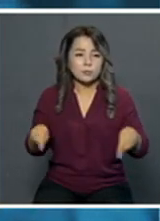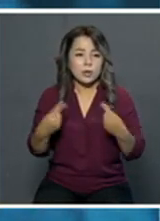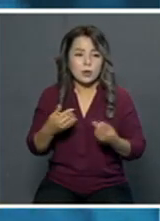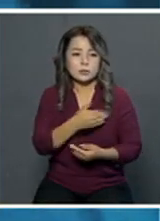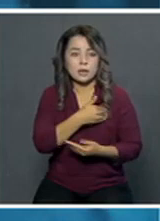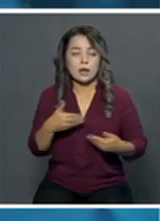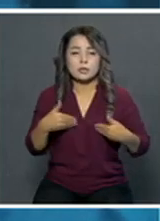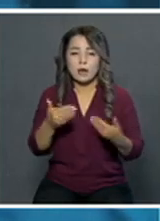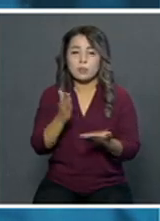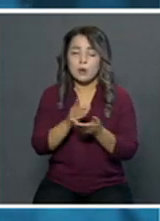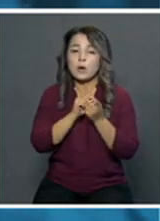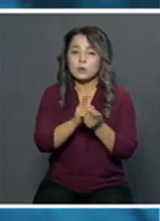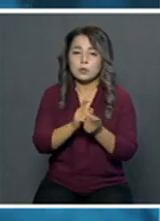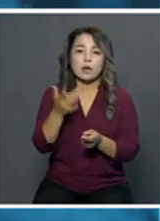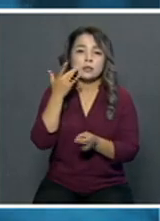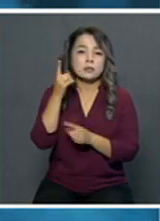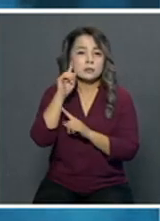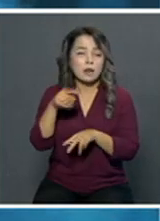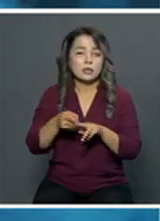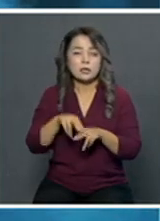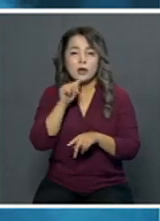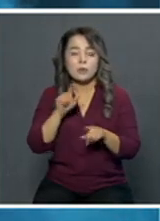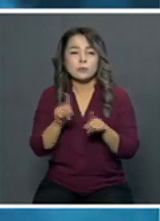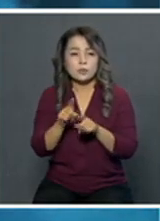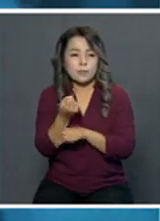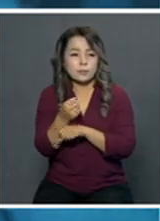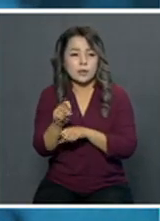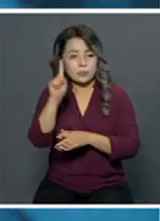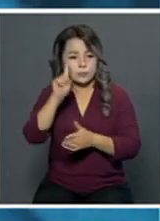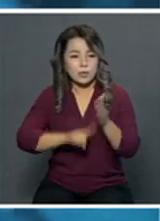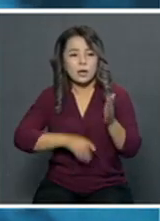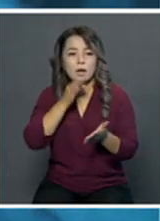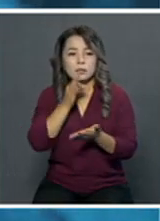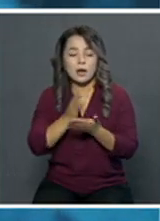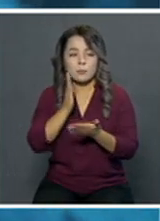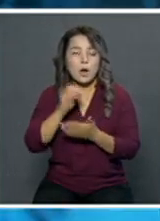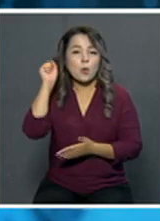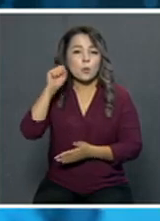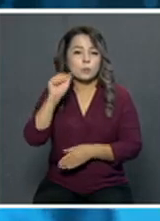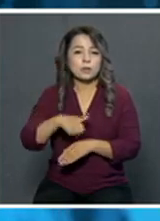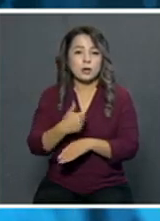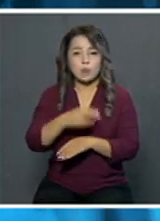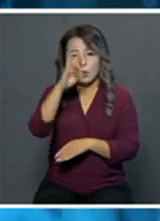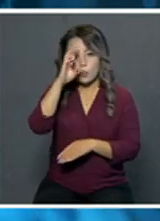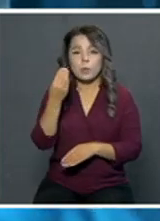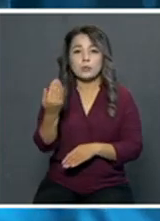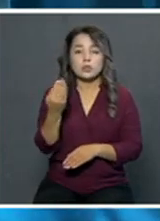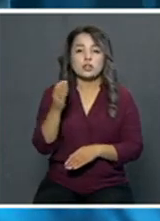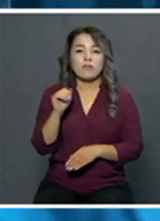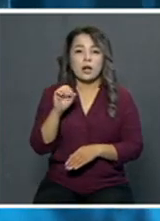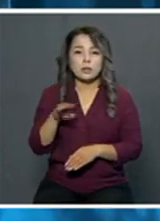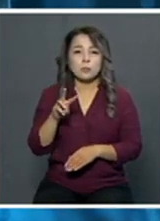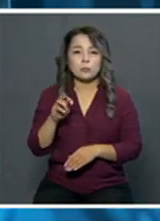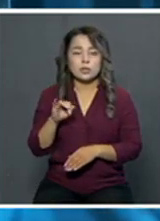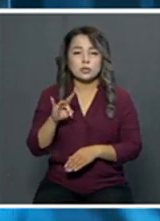жеңіспен еңсердіңіз. Бұл сынақты да артқа тастайтыныңызға кәміл сенемін деп жазылған. Өзбекстан басшысы Шавкат Мирзиёевте